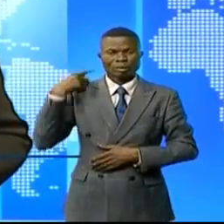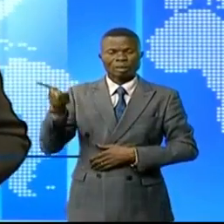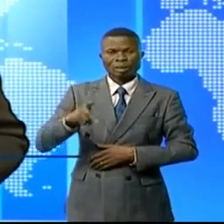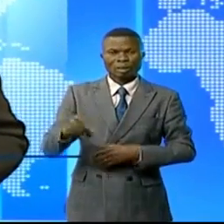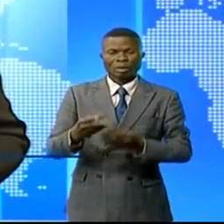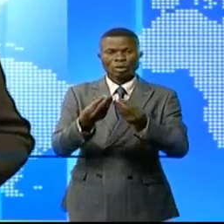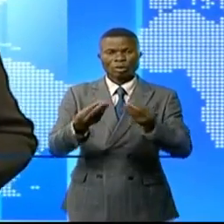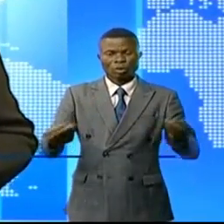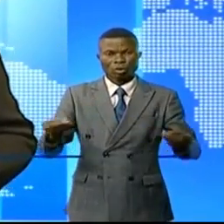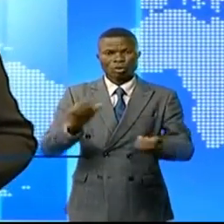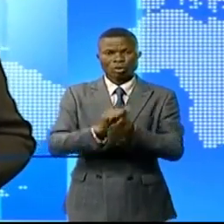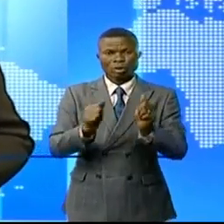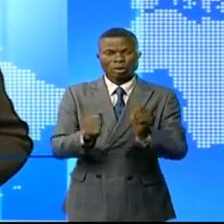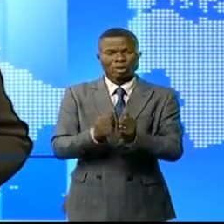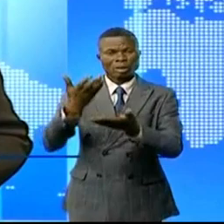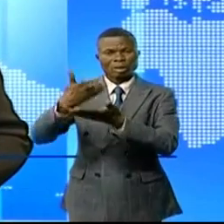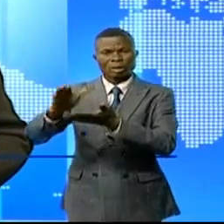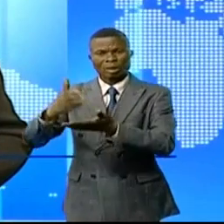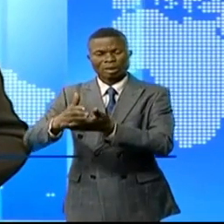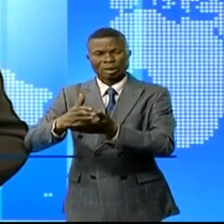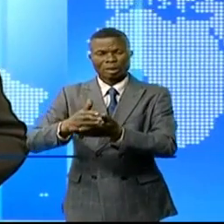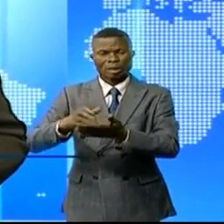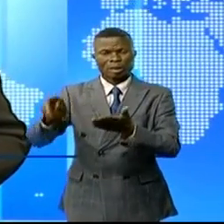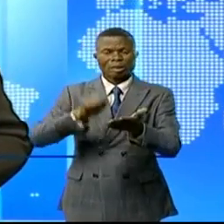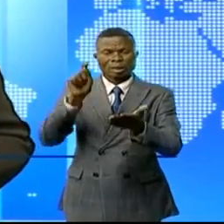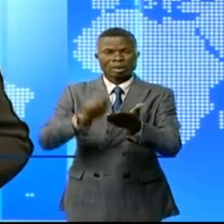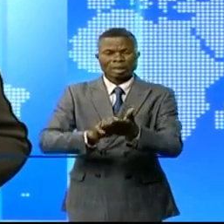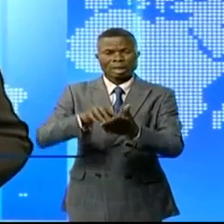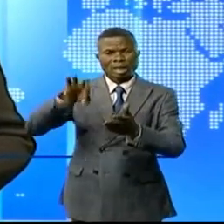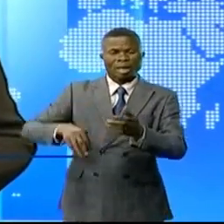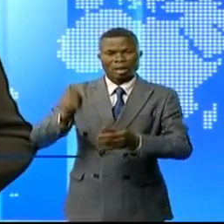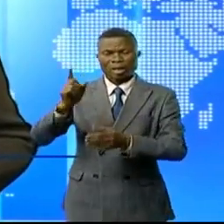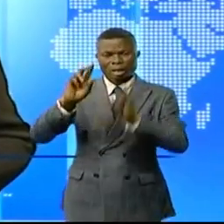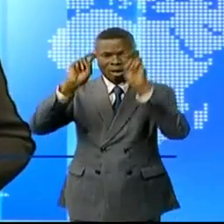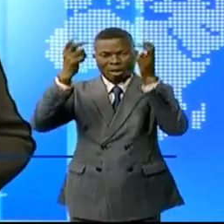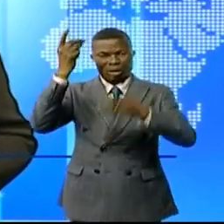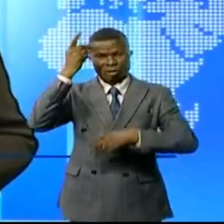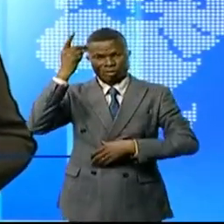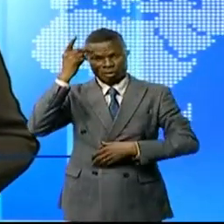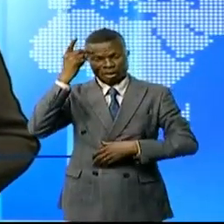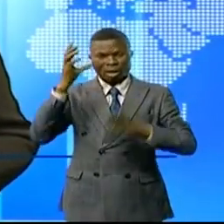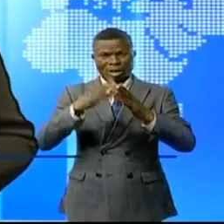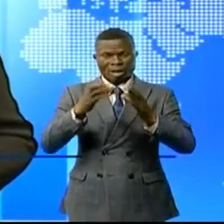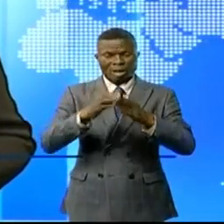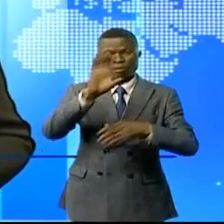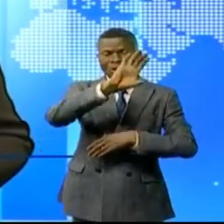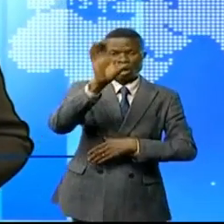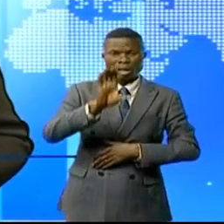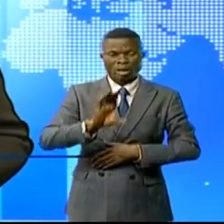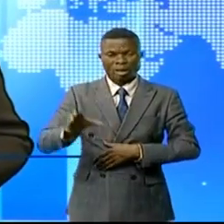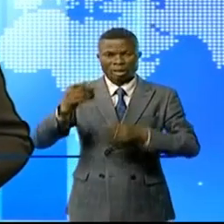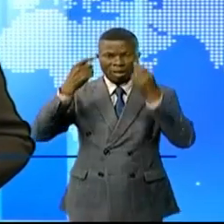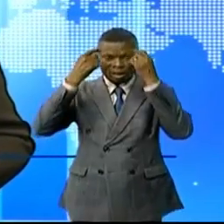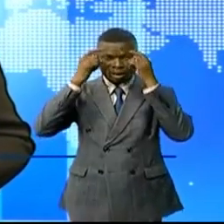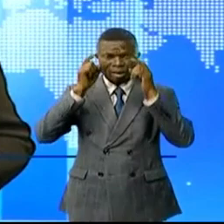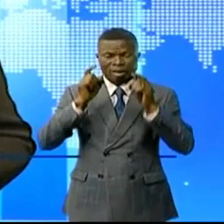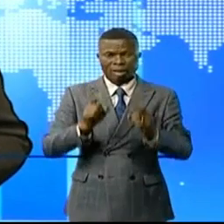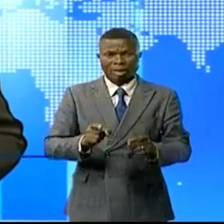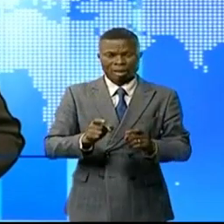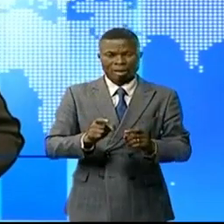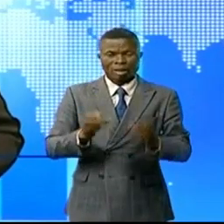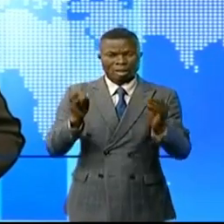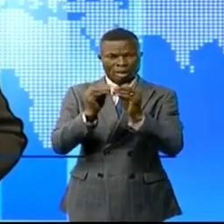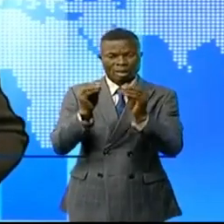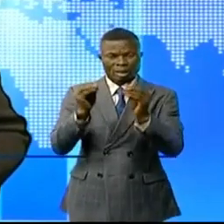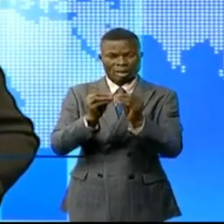la question de la répartition des taxes d'intérêt commun entre la ville de Kinshasa et ses communes. Une décision des